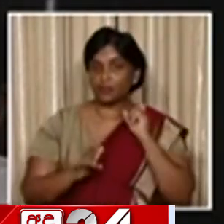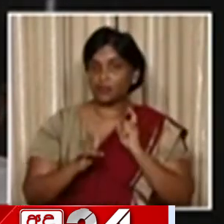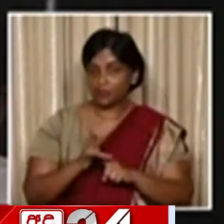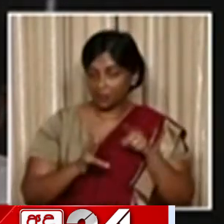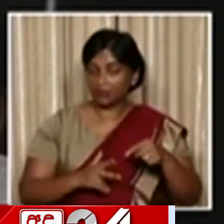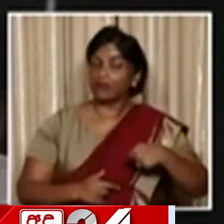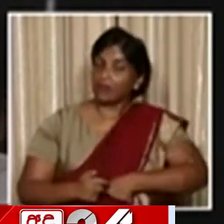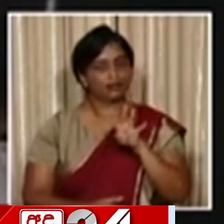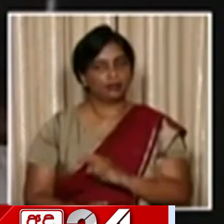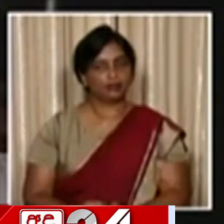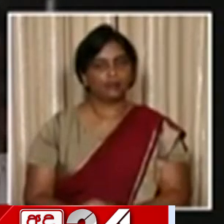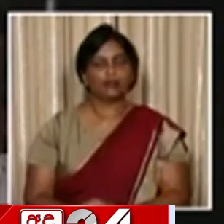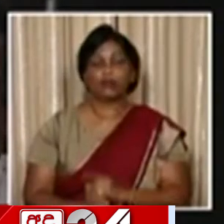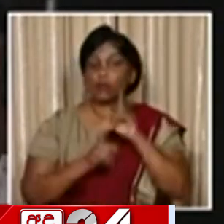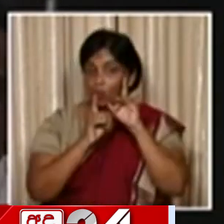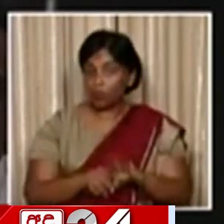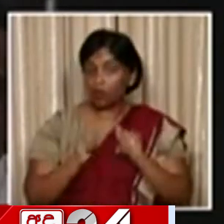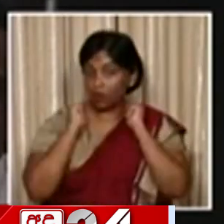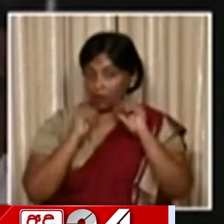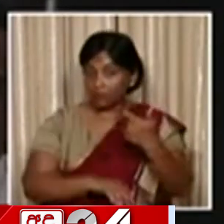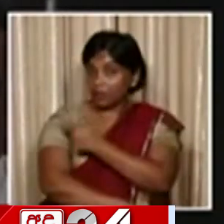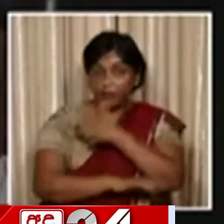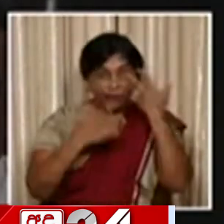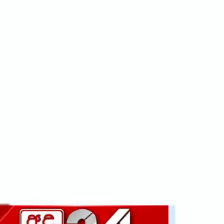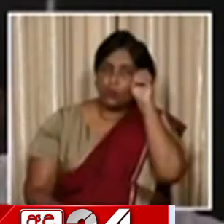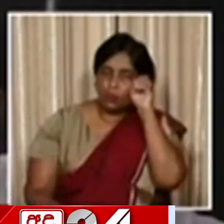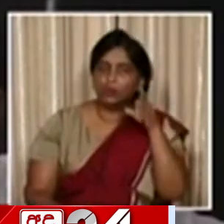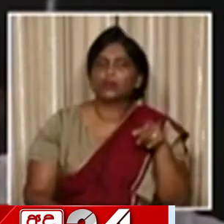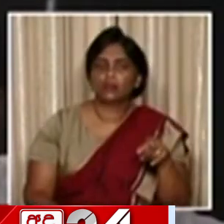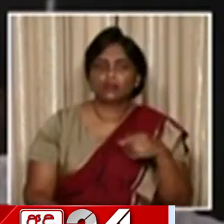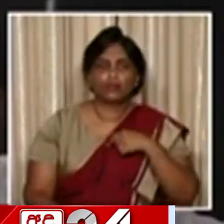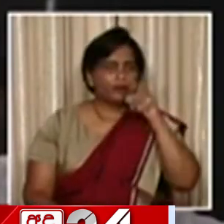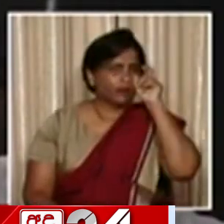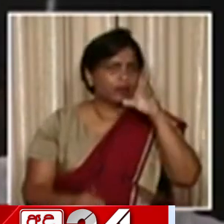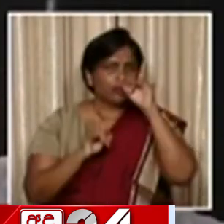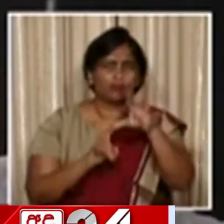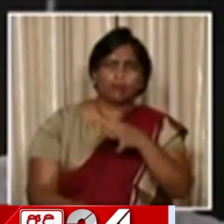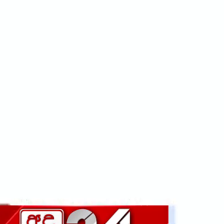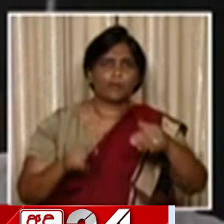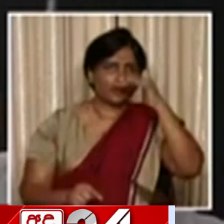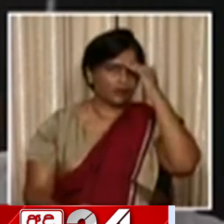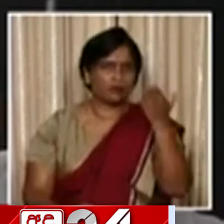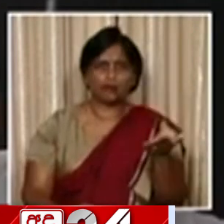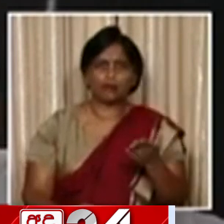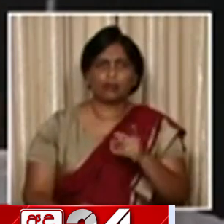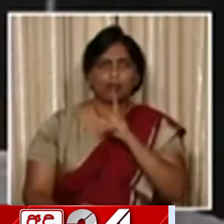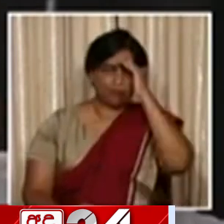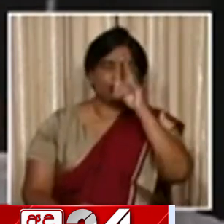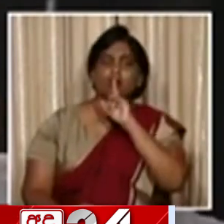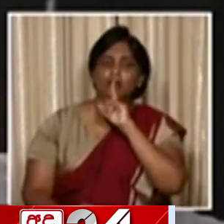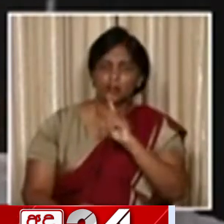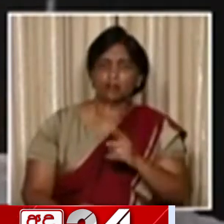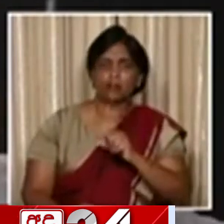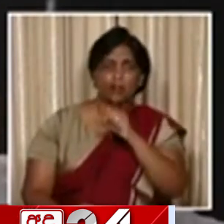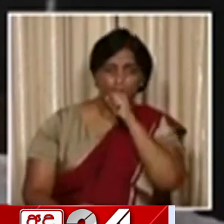සංවිධායකතුමාගේ බුරිය වටේට 14ක් ගහන්න මෙන්න මේ කාරියට ගැව්වට පස්සේ මේ ප්‍රශ්නේ විසඳුම හම්බ වෙනවා මං දැකලා නැහැ මෙහිම බොළඳ විපක්ෂ නායකවරයෙක් කතානායකතුමාට කියනවා මයික්